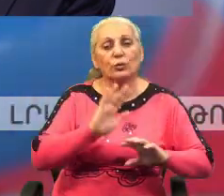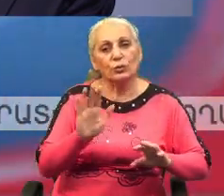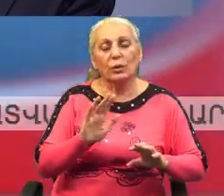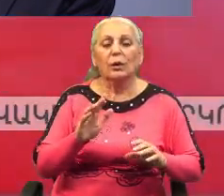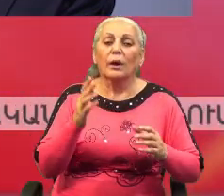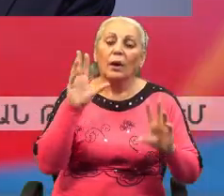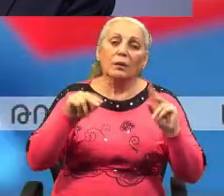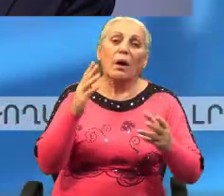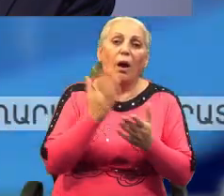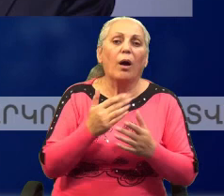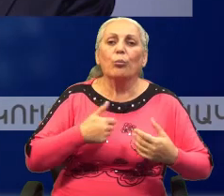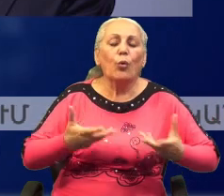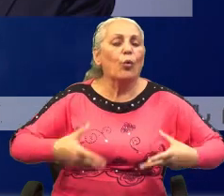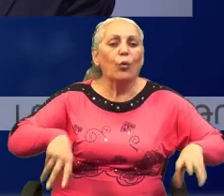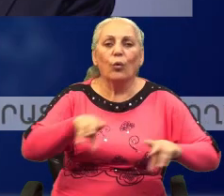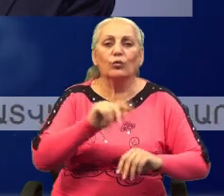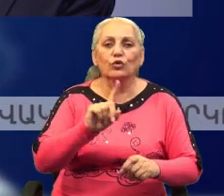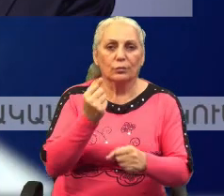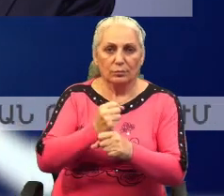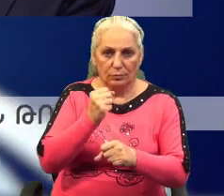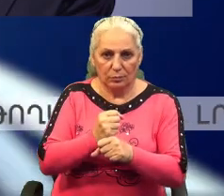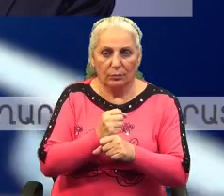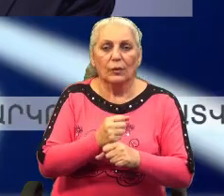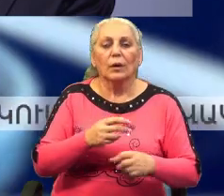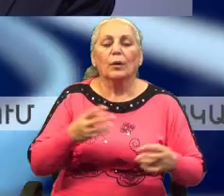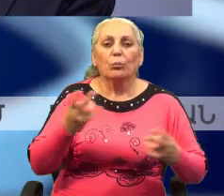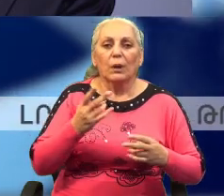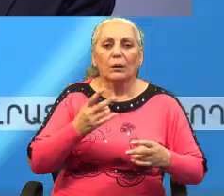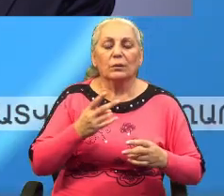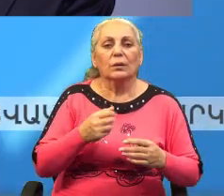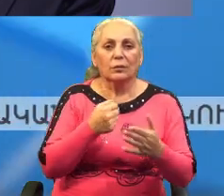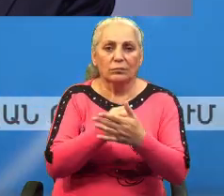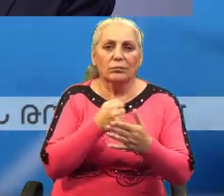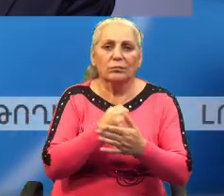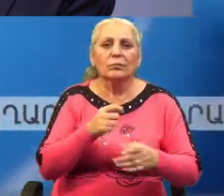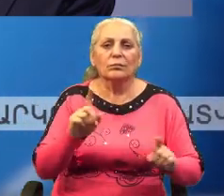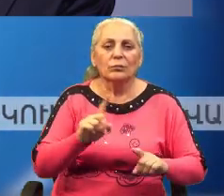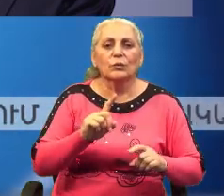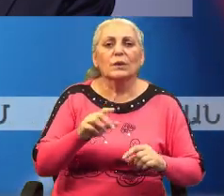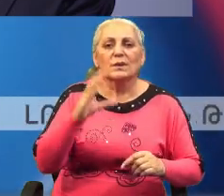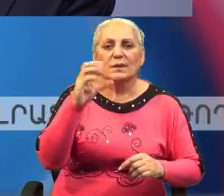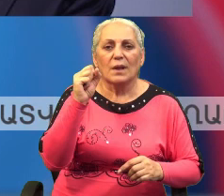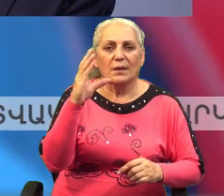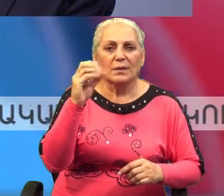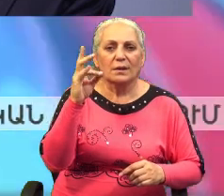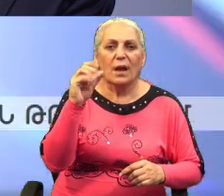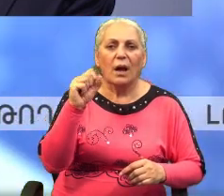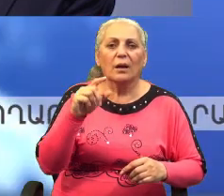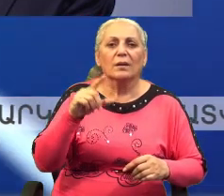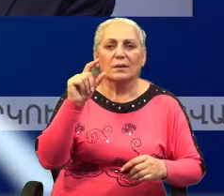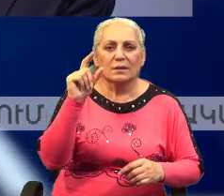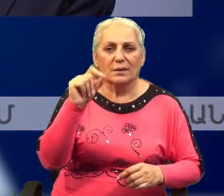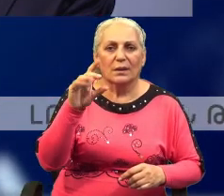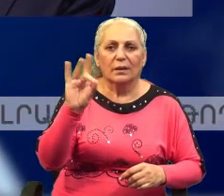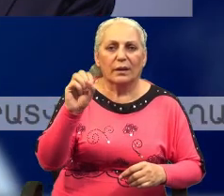մեր իշխանությունների ռեակցիան։ Այսուհետ կպայքարեն արդյոք սորոսականները եւ սասնածրերը ամուսարի բացման դեմ, թե արդեն ամեն